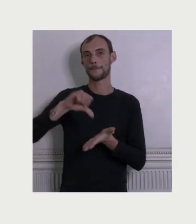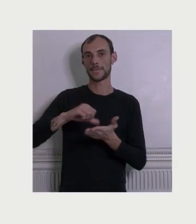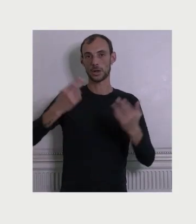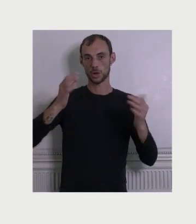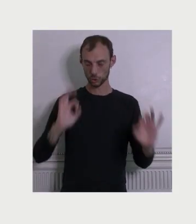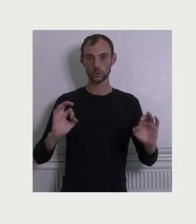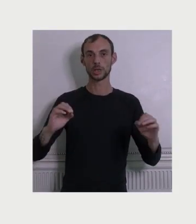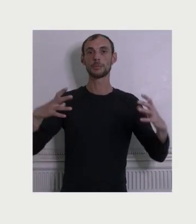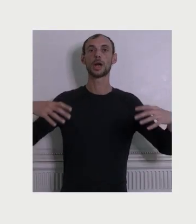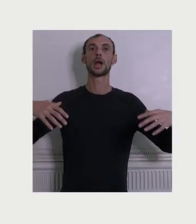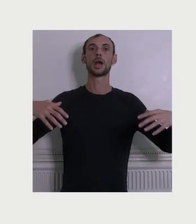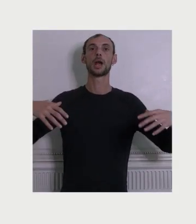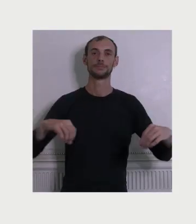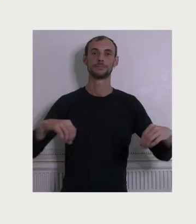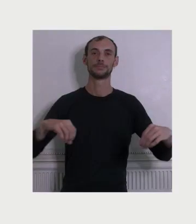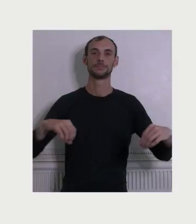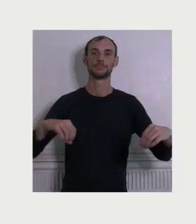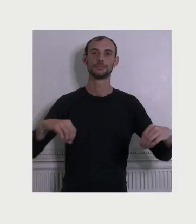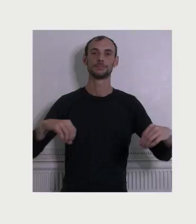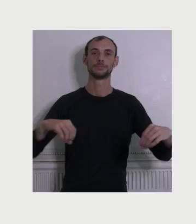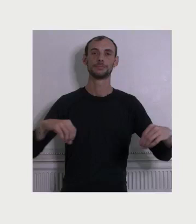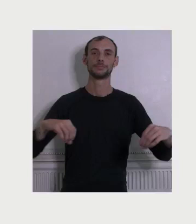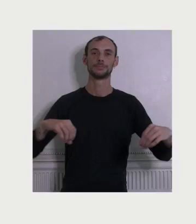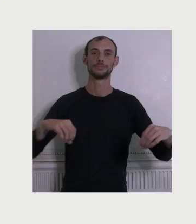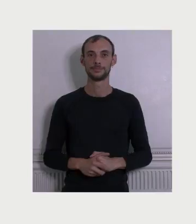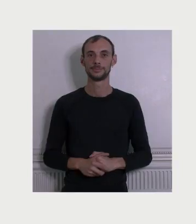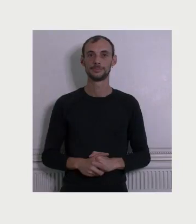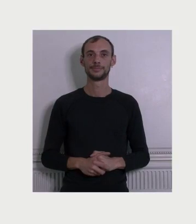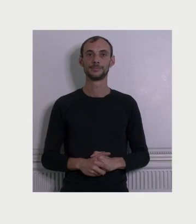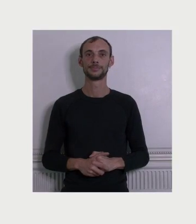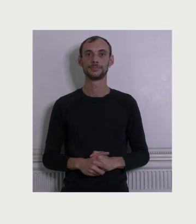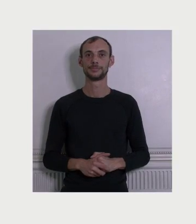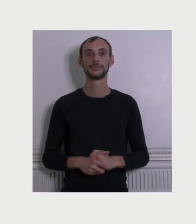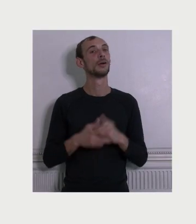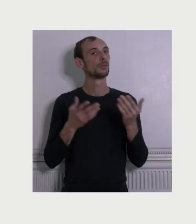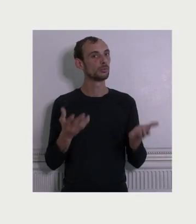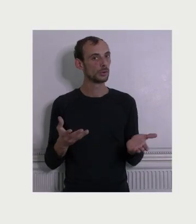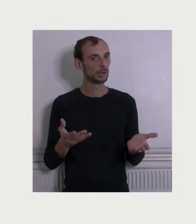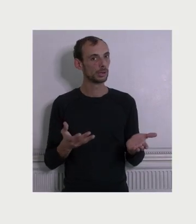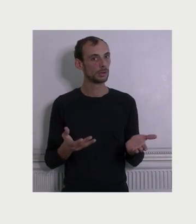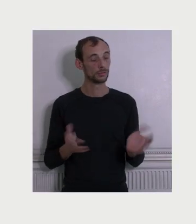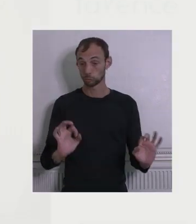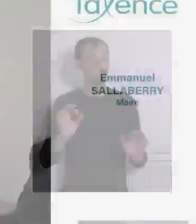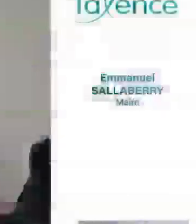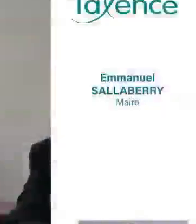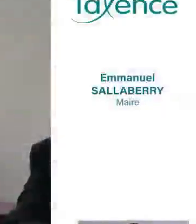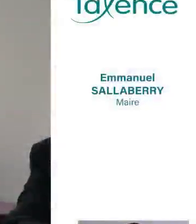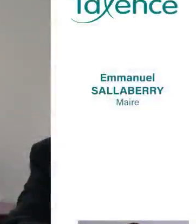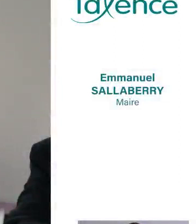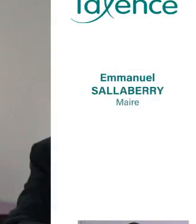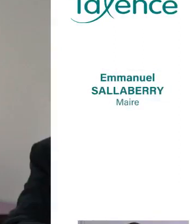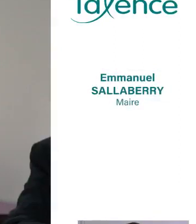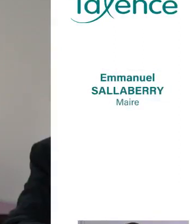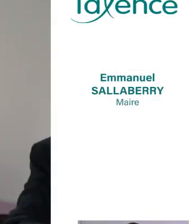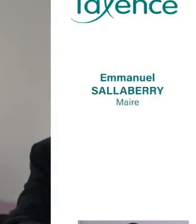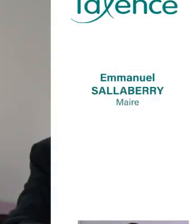Et nous avons distribué cette année une gourde à tous les CP, puisque maintenant, toutes celles et tous ceux qui étaient dans les classes auparavant, sauf ceux qui sont arrivés et qui ont